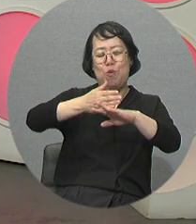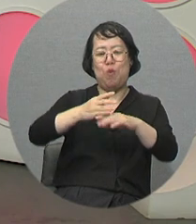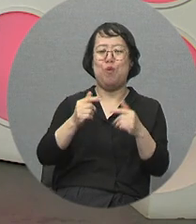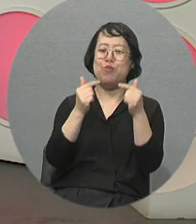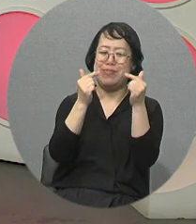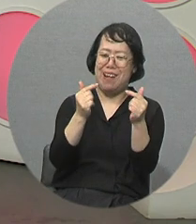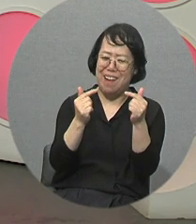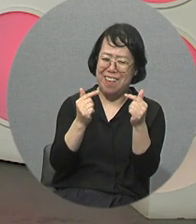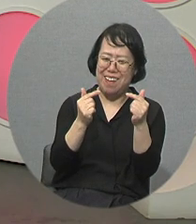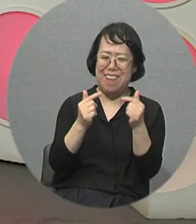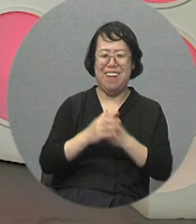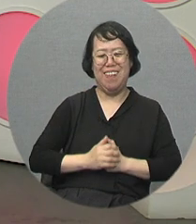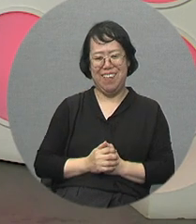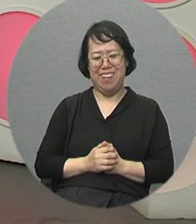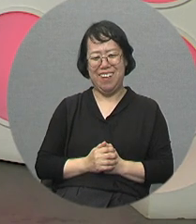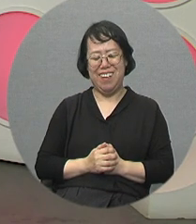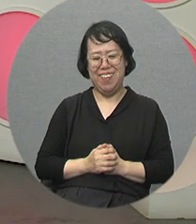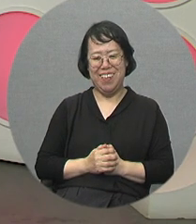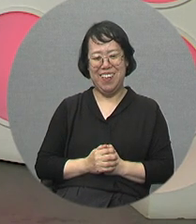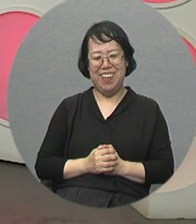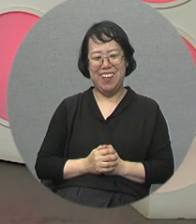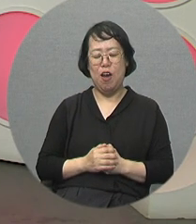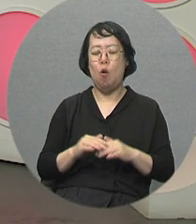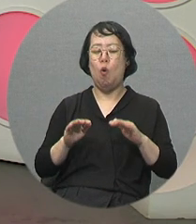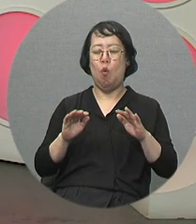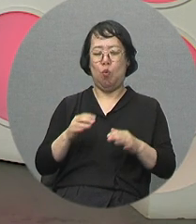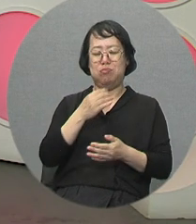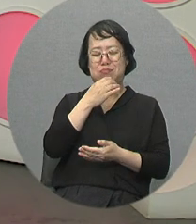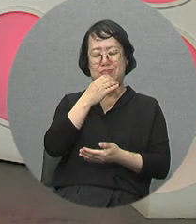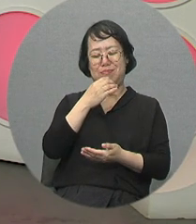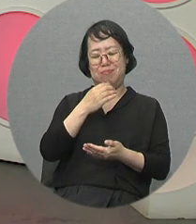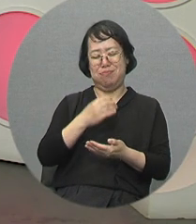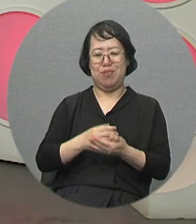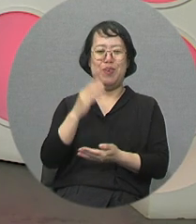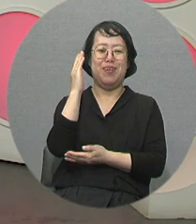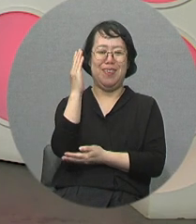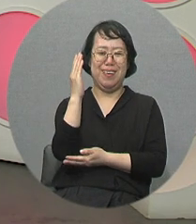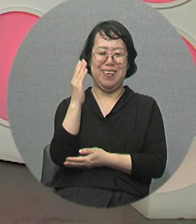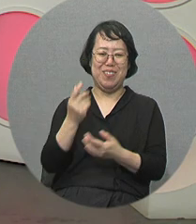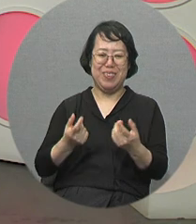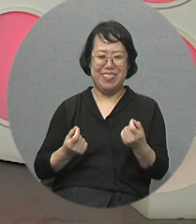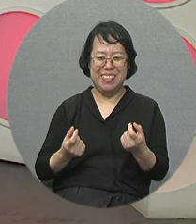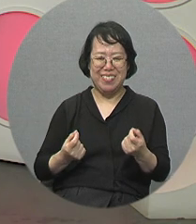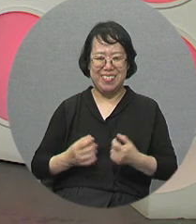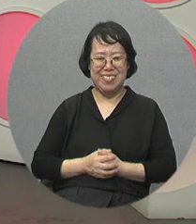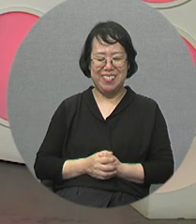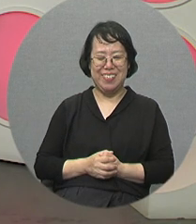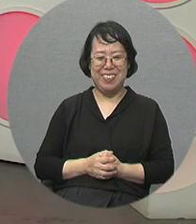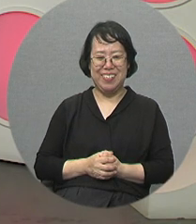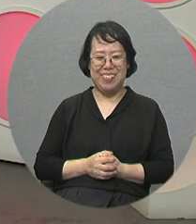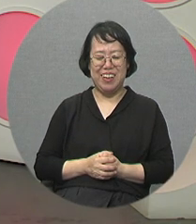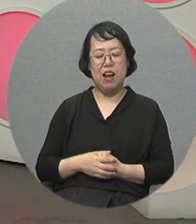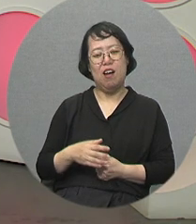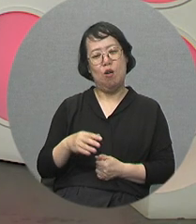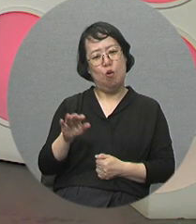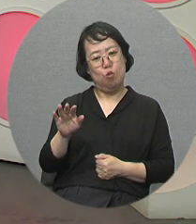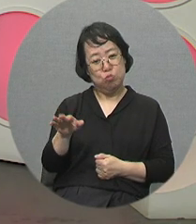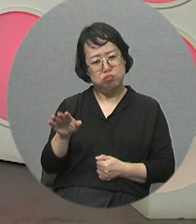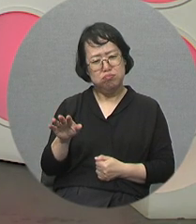라는 오늘의 또 감동사연이네요. 참, 태희 씨, 우리 송태희